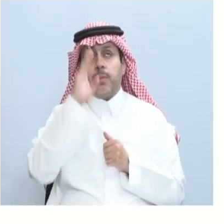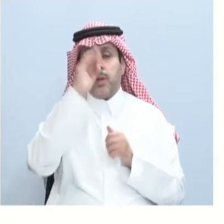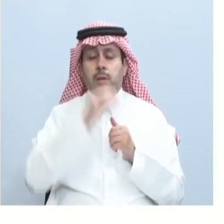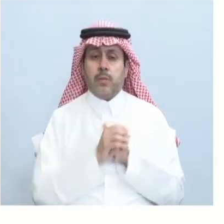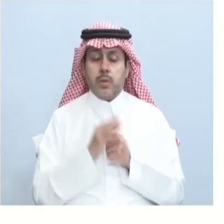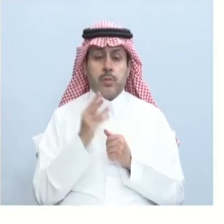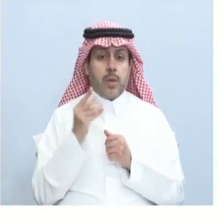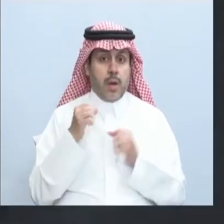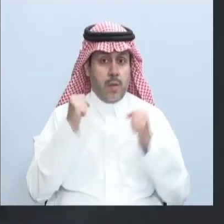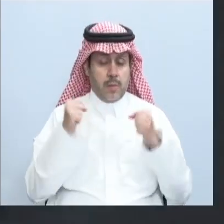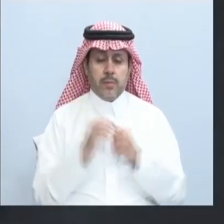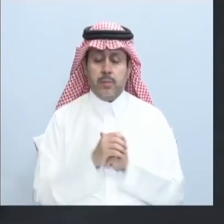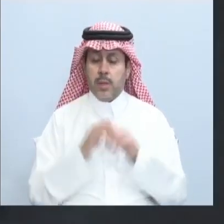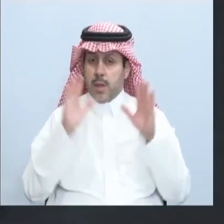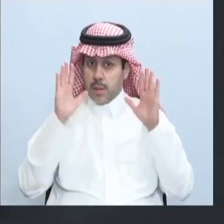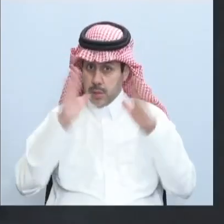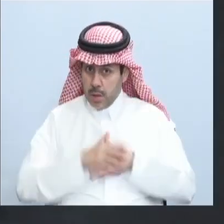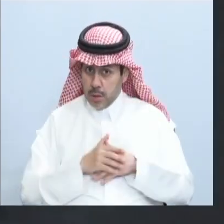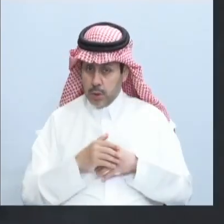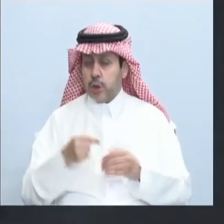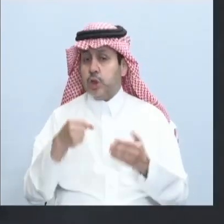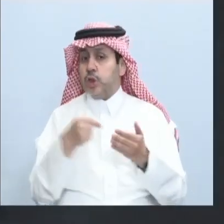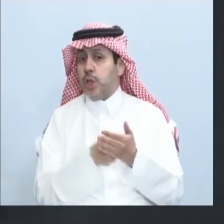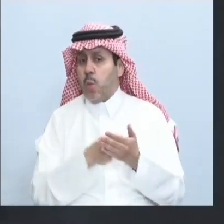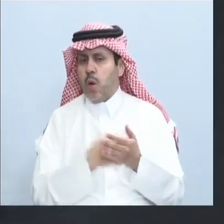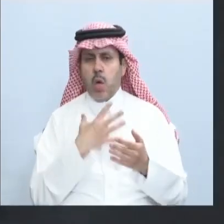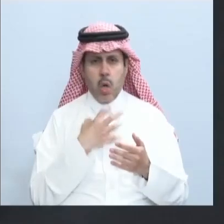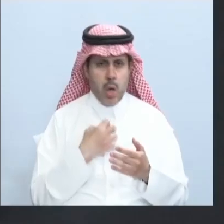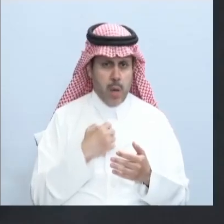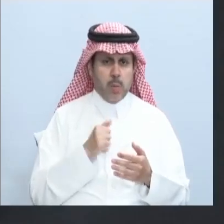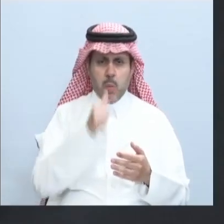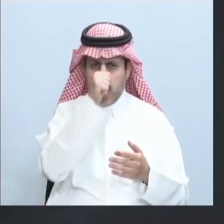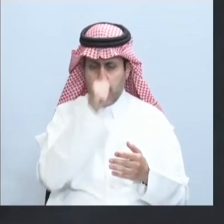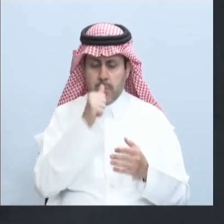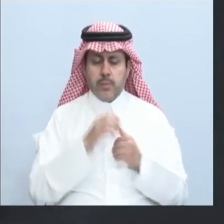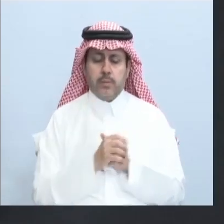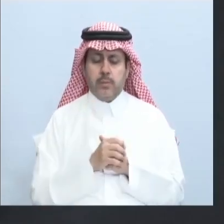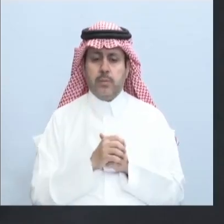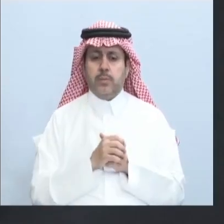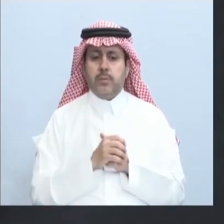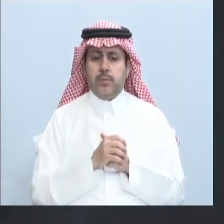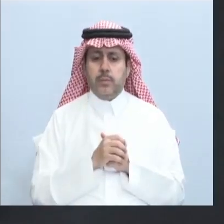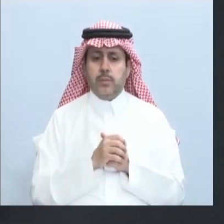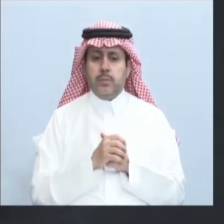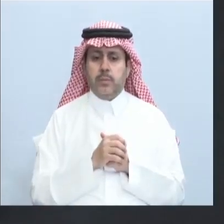الصلاه والتسبيح و دواء للهم وكذلك